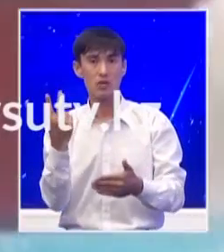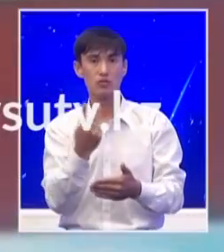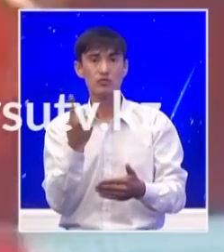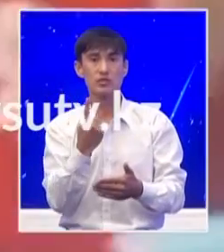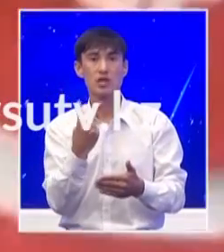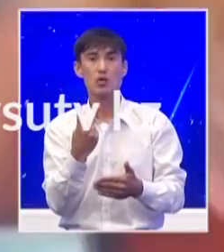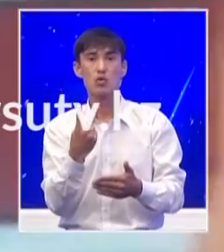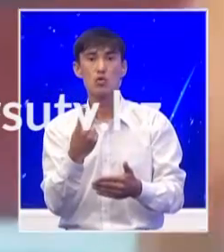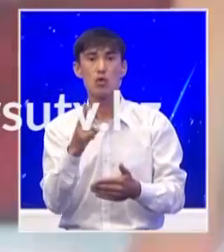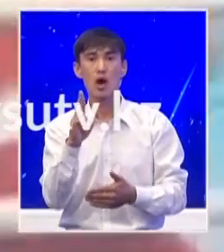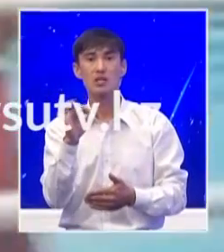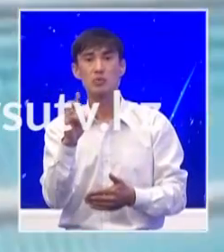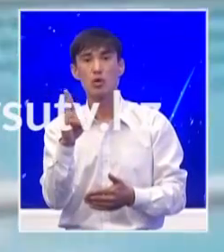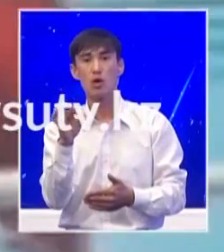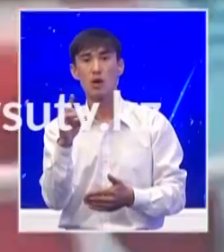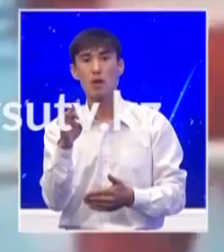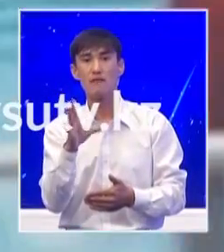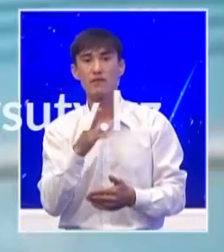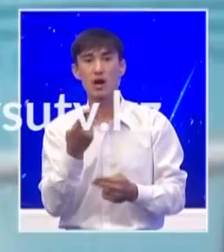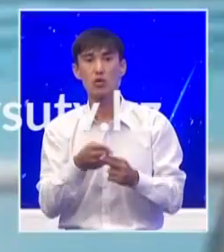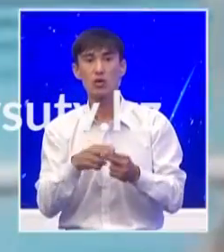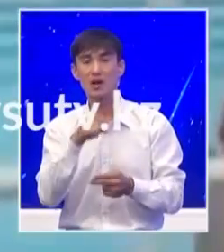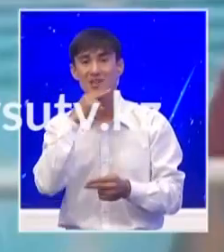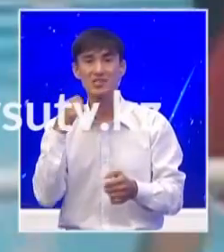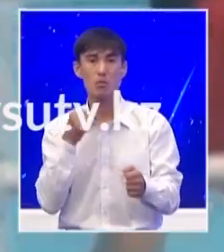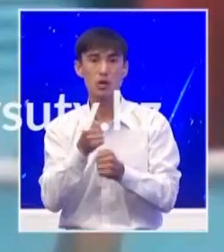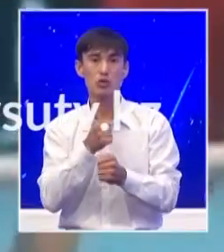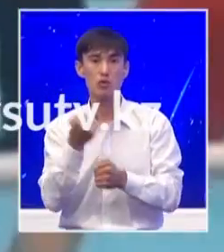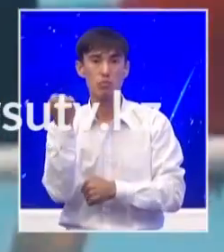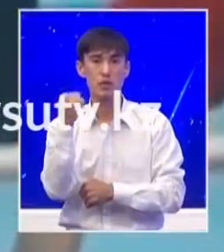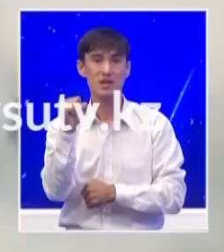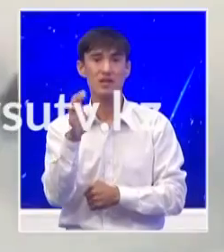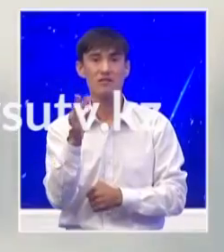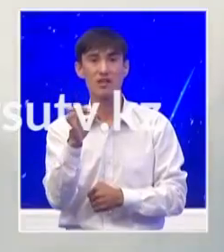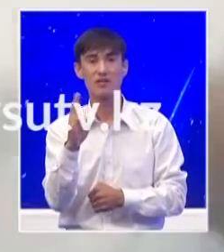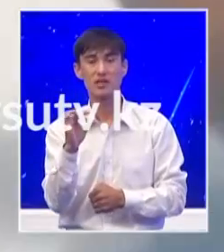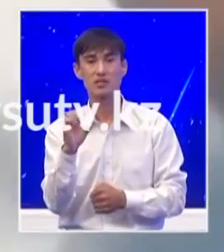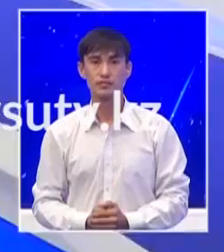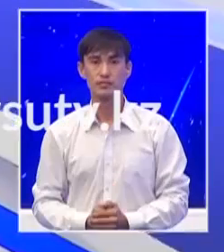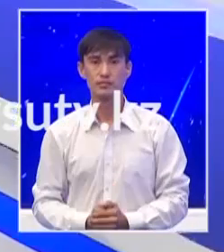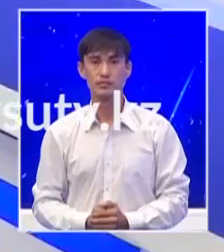знаменосец сборной Камышбек Конкабаев, который одолел российского боксера Ивана